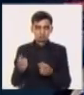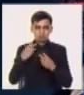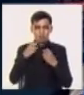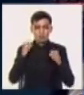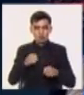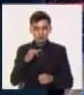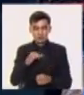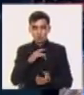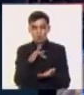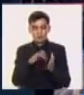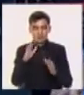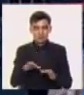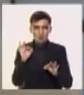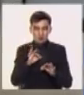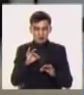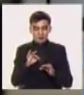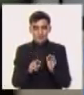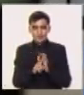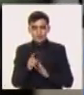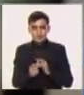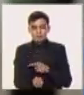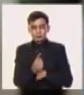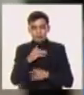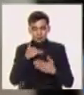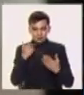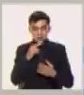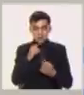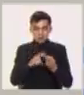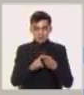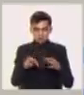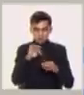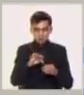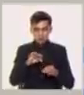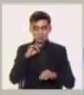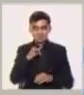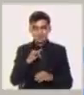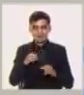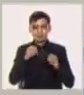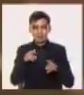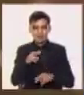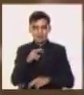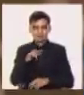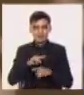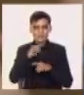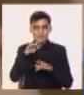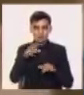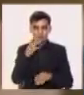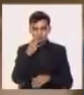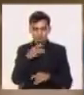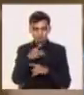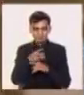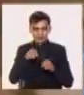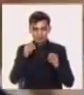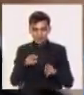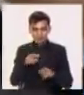меры безопасности, чтобы не допустить всплеска заражений. В аэропортах и общественных местах установили тепловизоры и устройства для